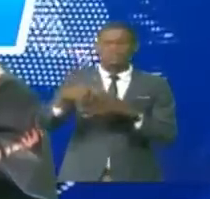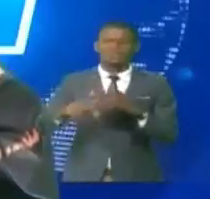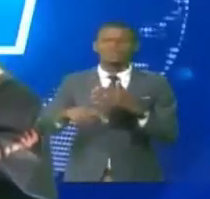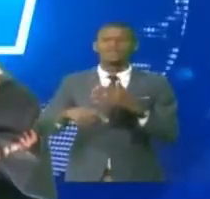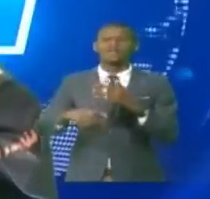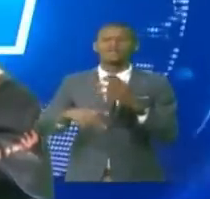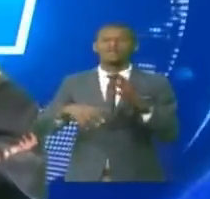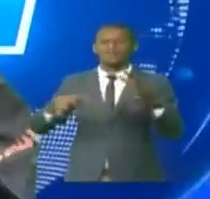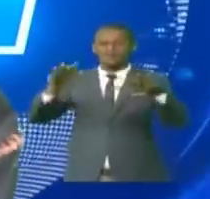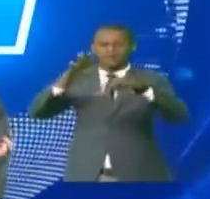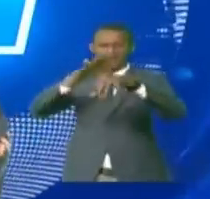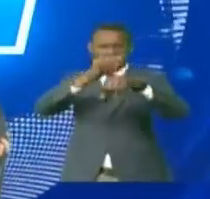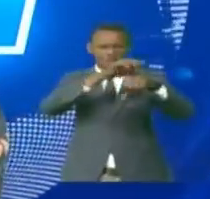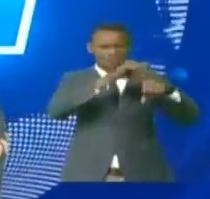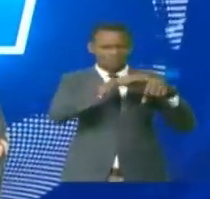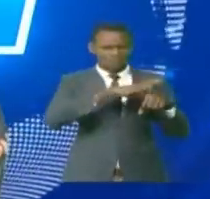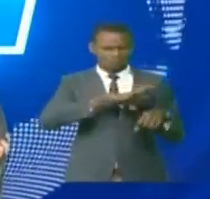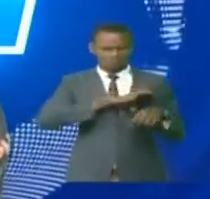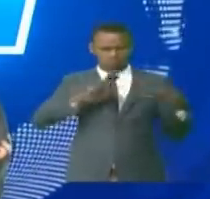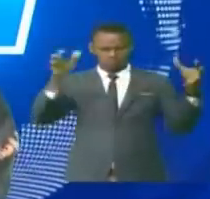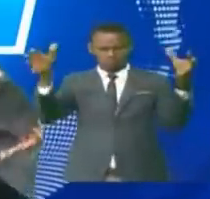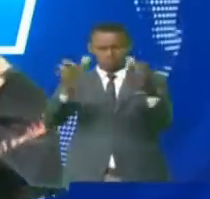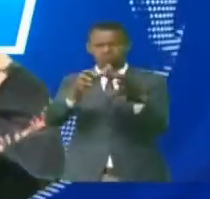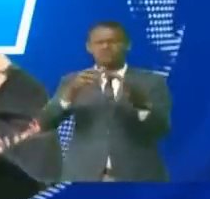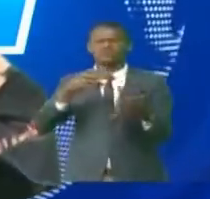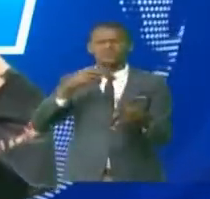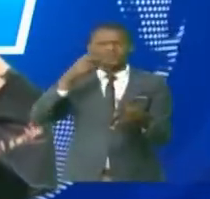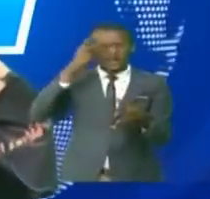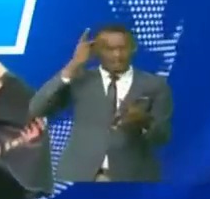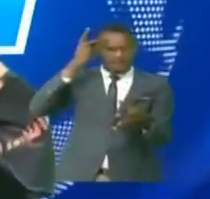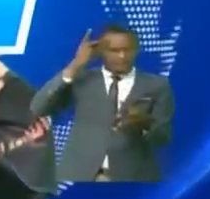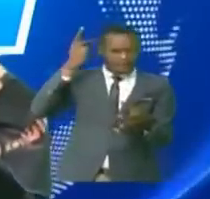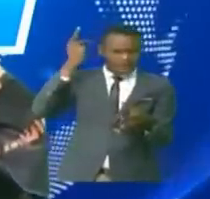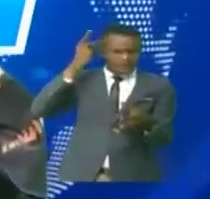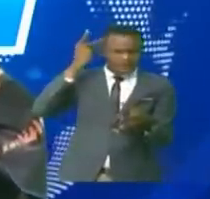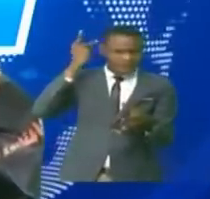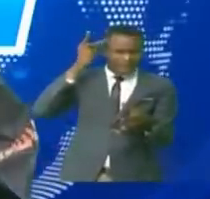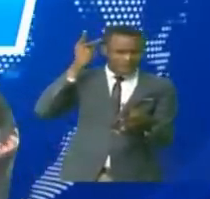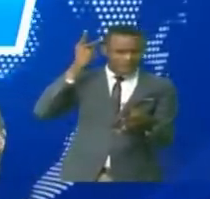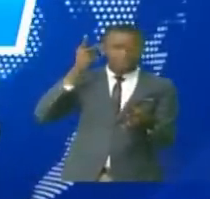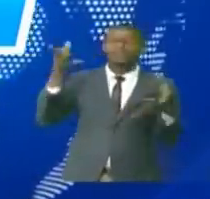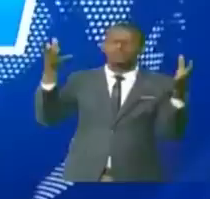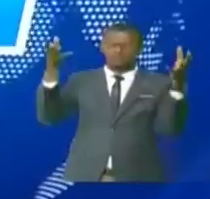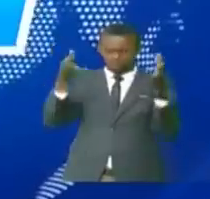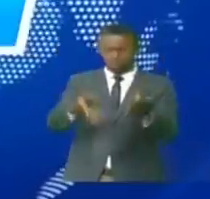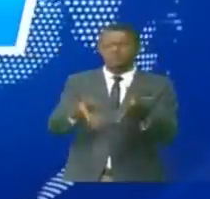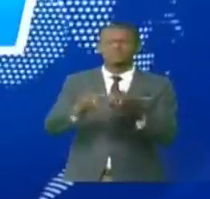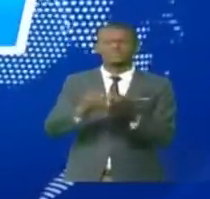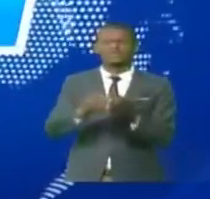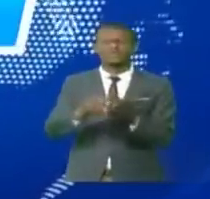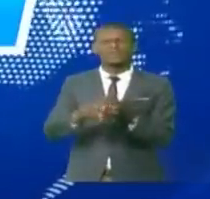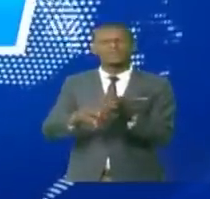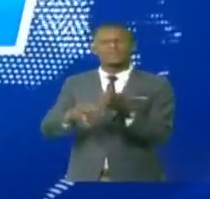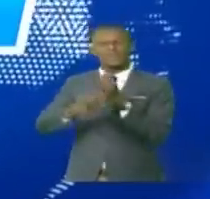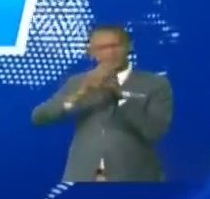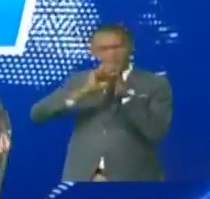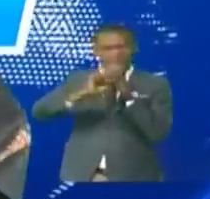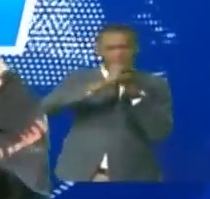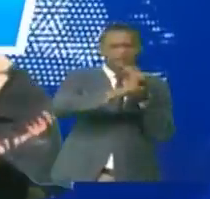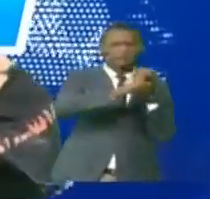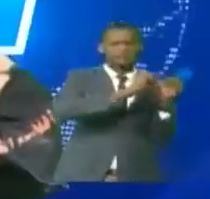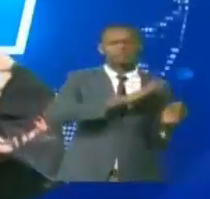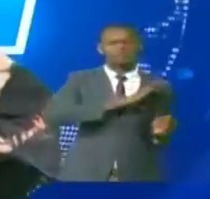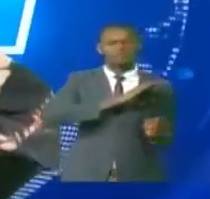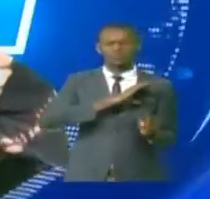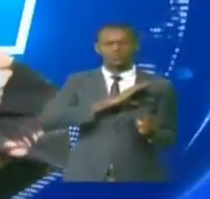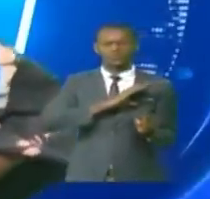commissariat provincial de la PNC Kasaï oriental, assisté par le commissaire provincial John Kaboun et son collègue Sébastien